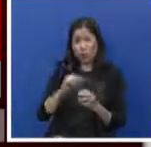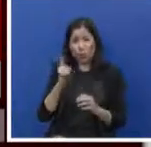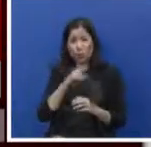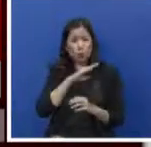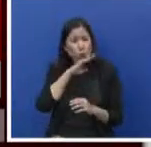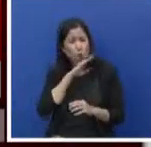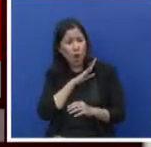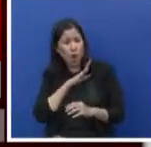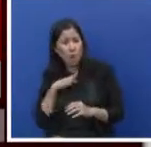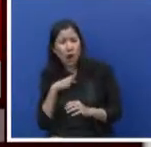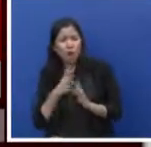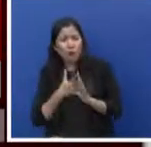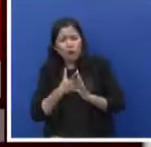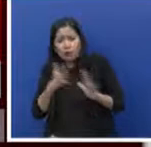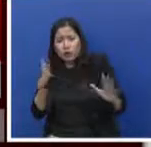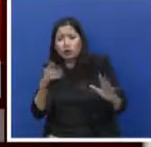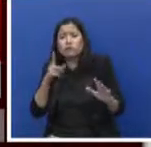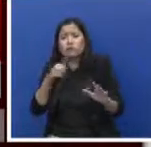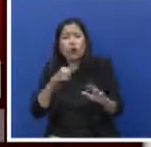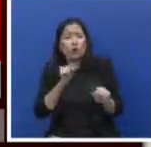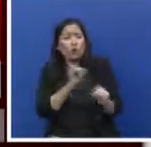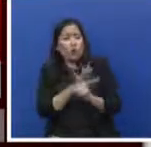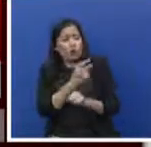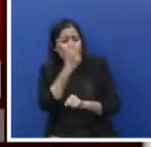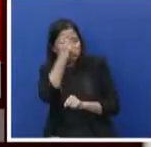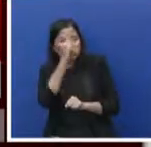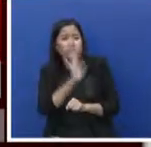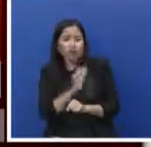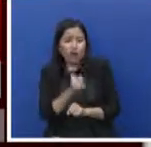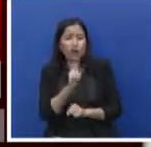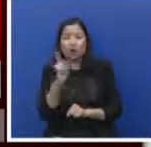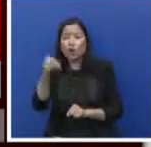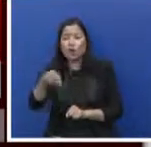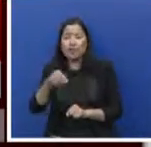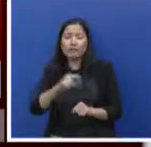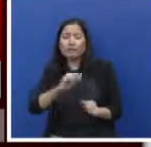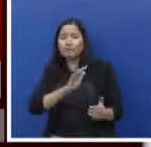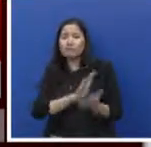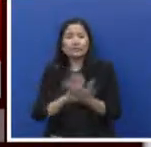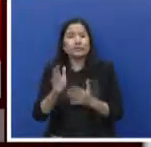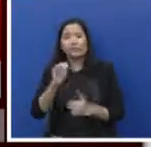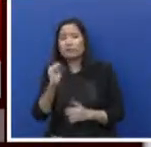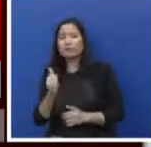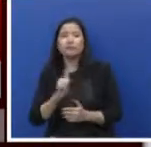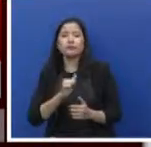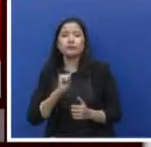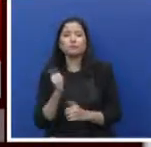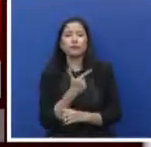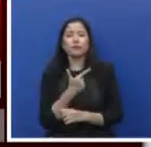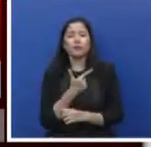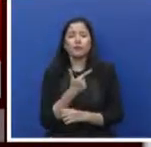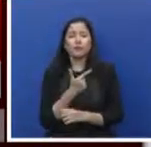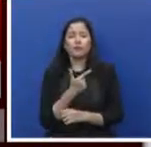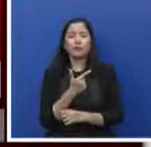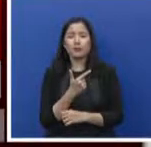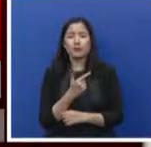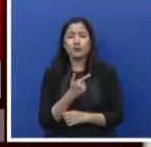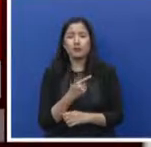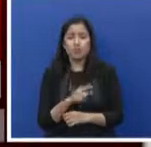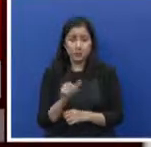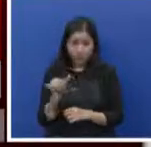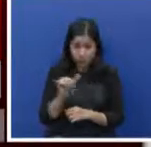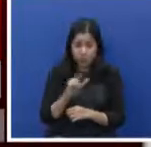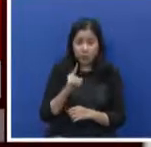dan lain sebagainya, mereka bisa langsung menjalankan program ini dengan singkat dan cepat. Nah. Oleh karena itu juga kami bersama-sama